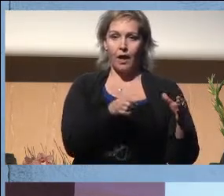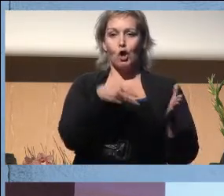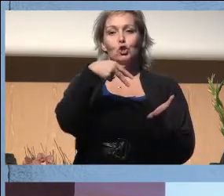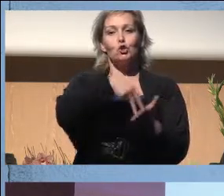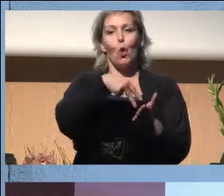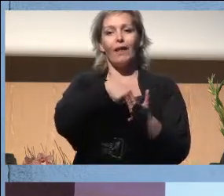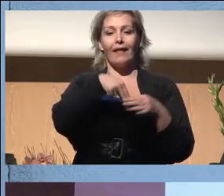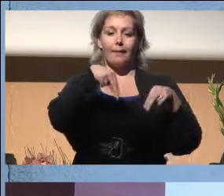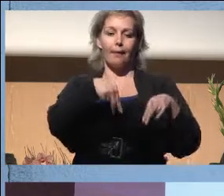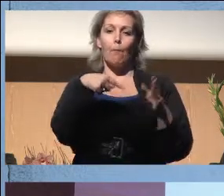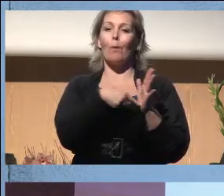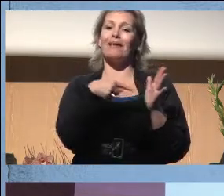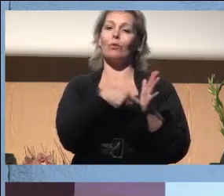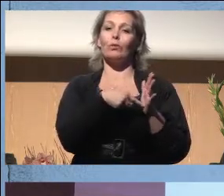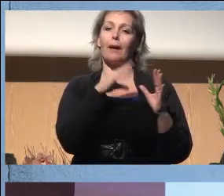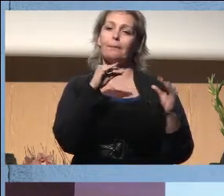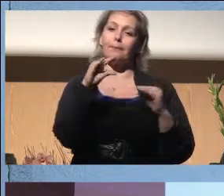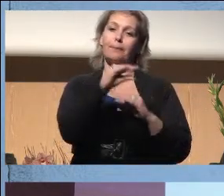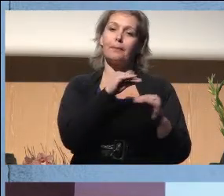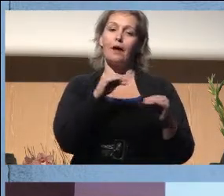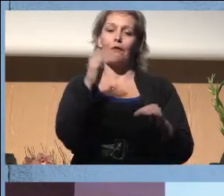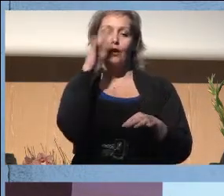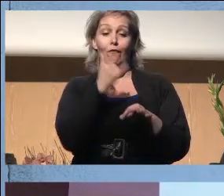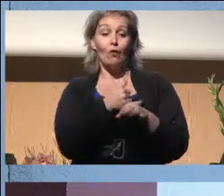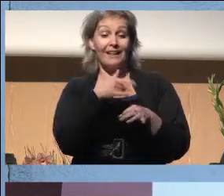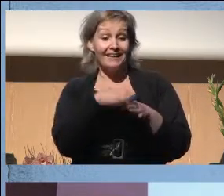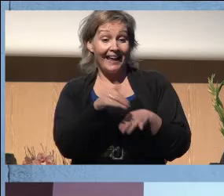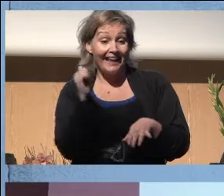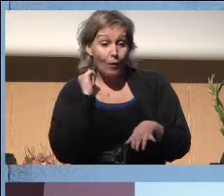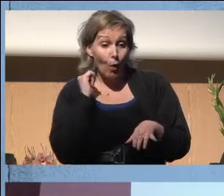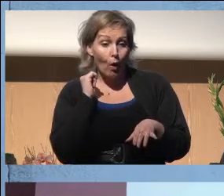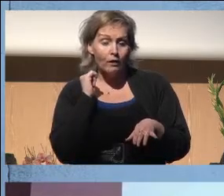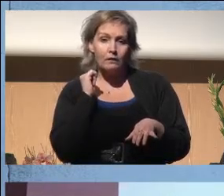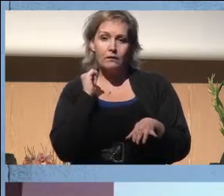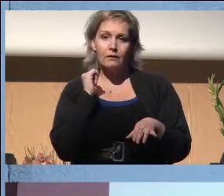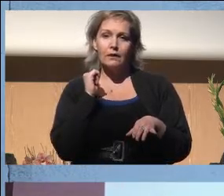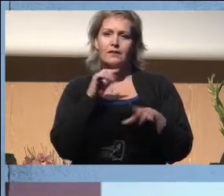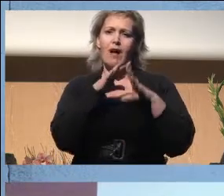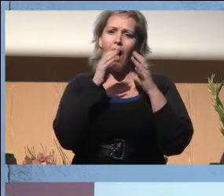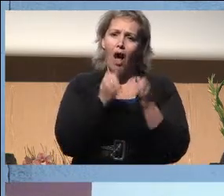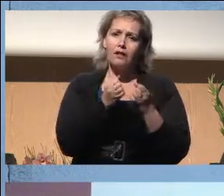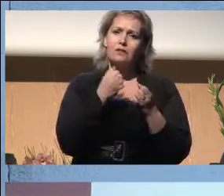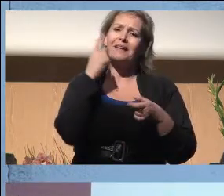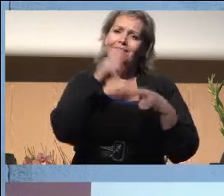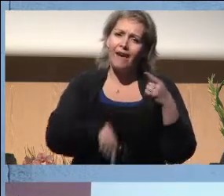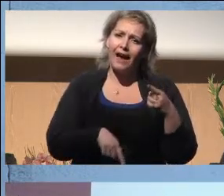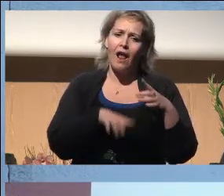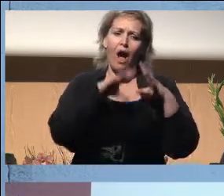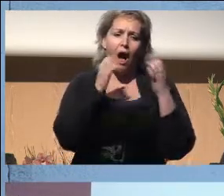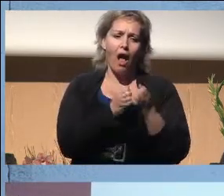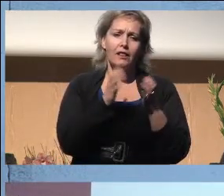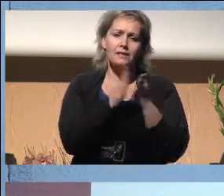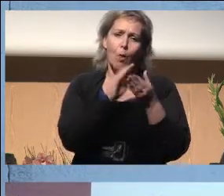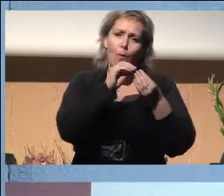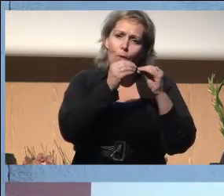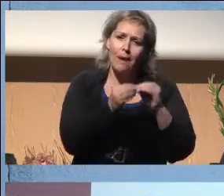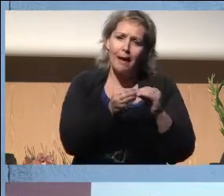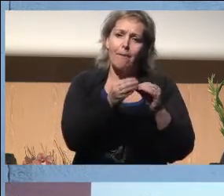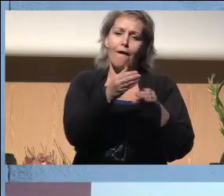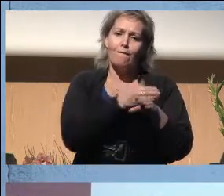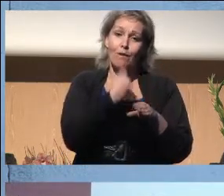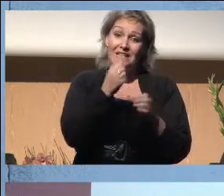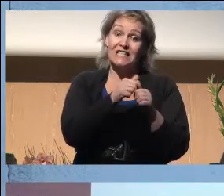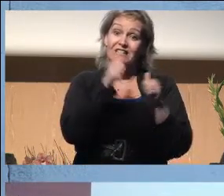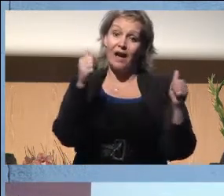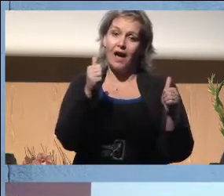stående ett par minuter. Man funderar, hur gick det igår? För att vi vill hitta allting som gick fel. Alla små problem innan de blir